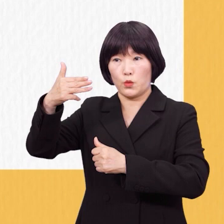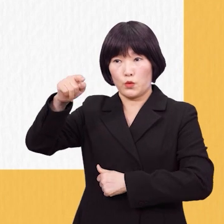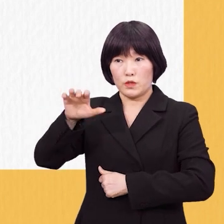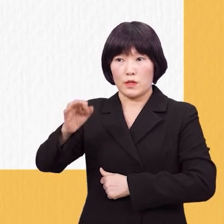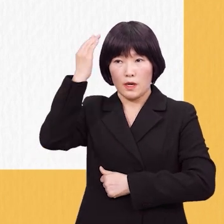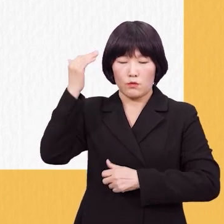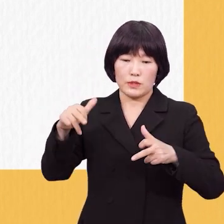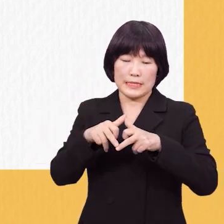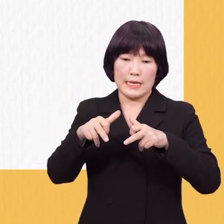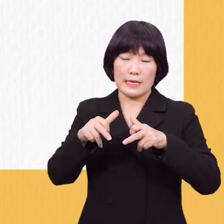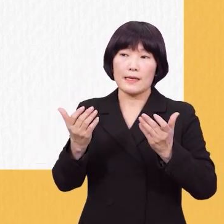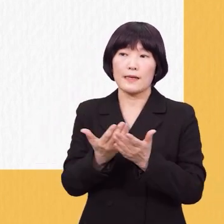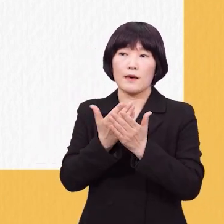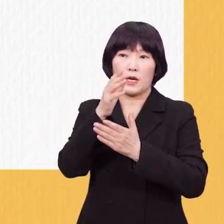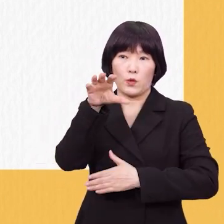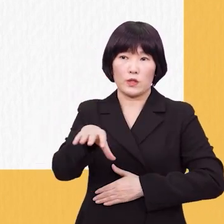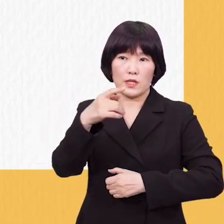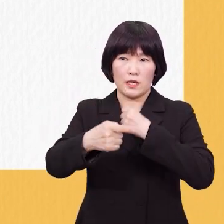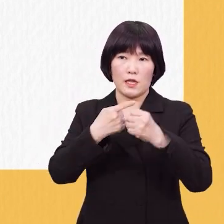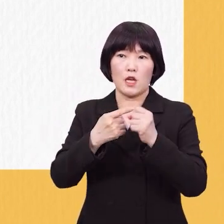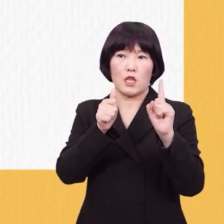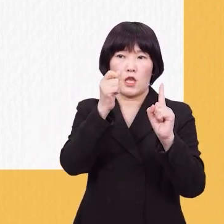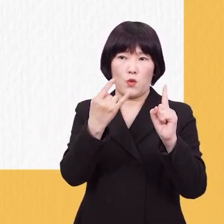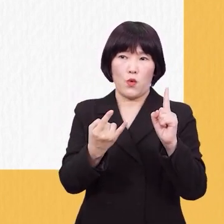이후 교육부, 지역교육청,